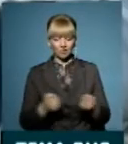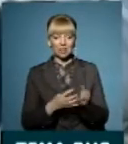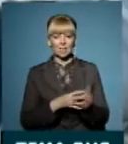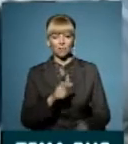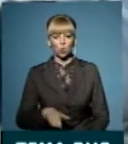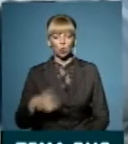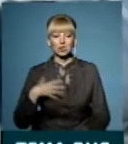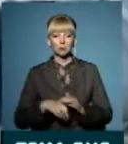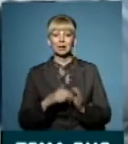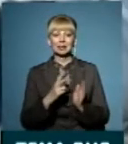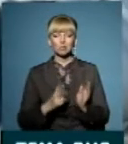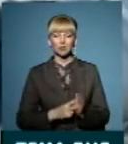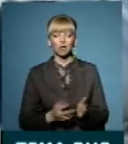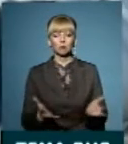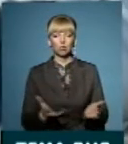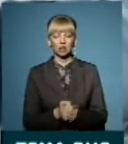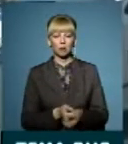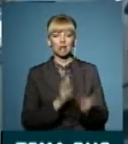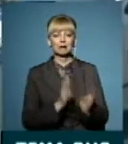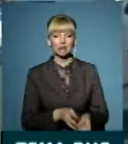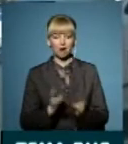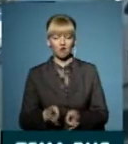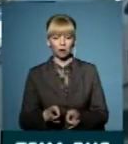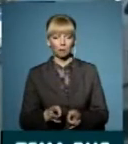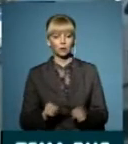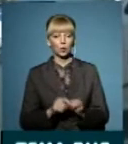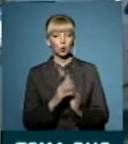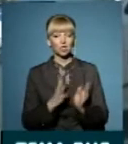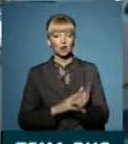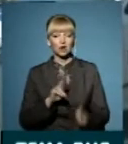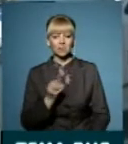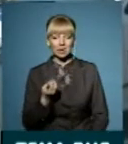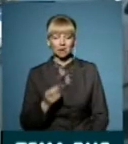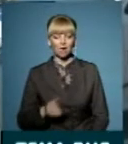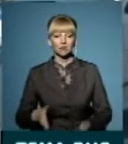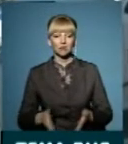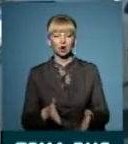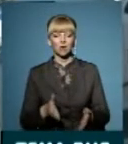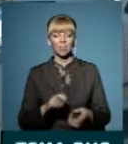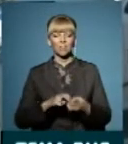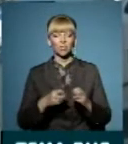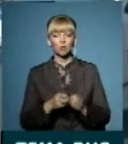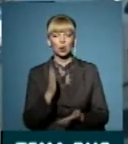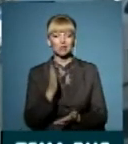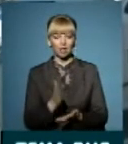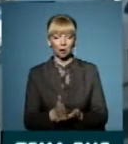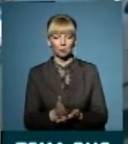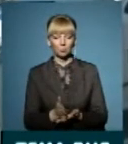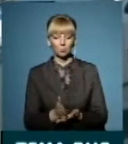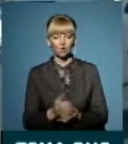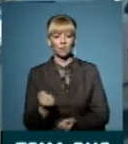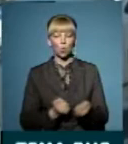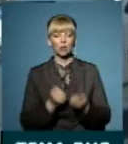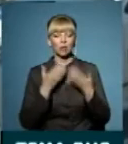людей загинули та 17 отримали травми. Також 19 квітня на трасі Івано-Франківському напрямку